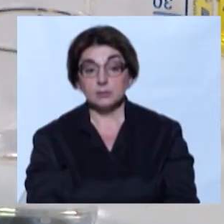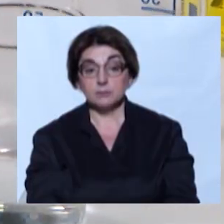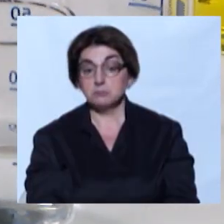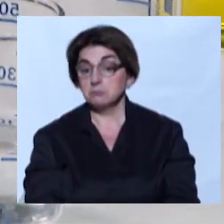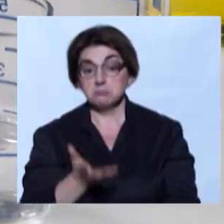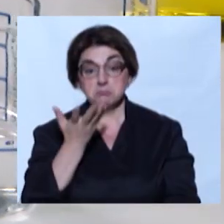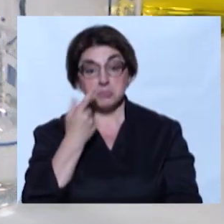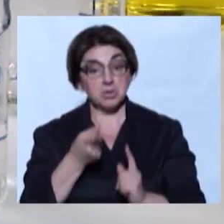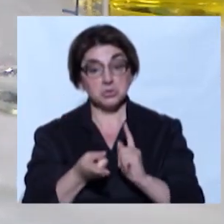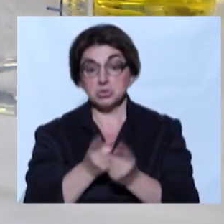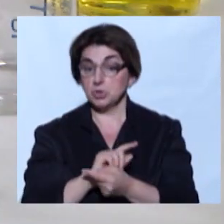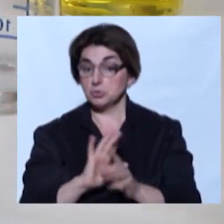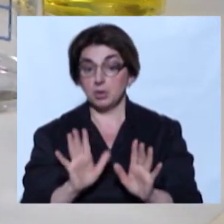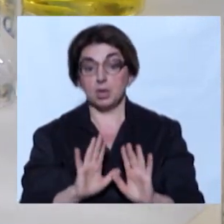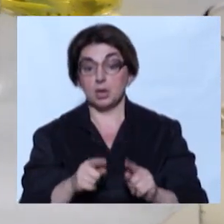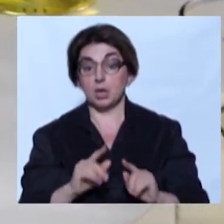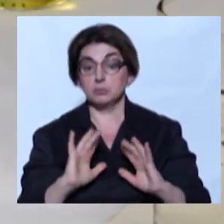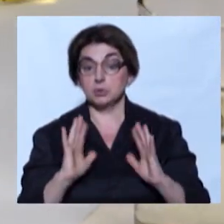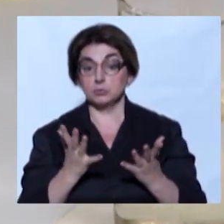ფერი არ შეიცვალა ამ შემთხვევაში?